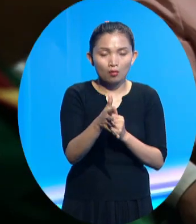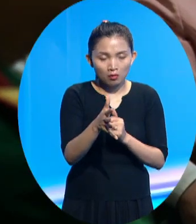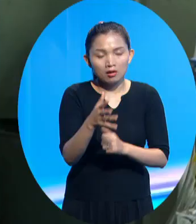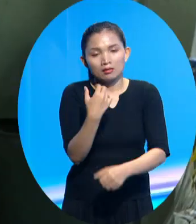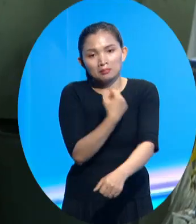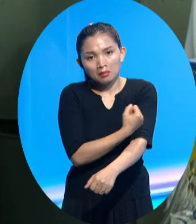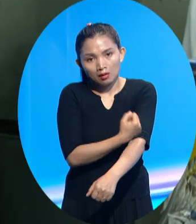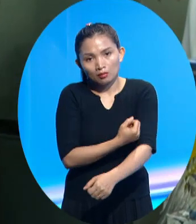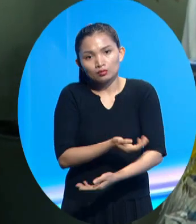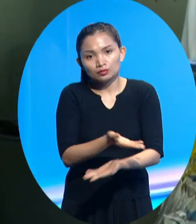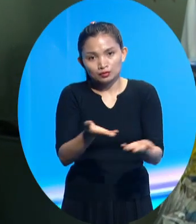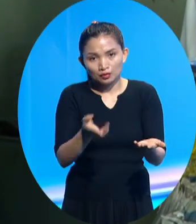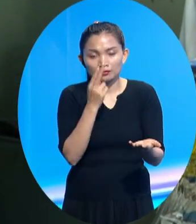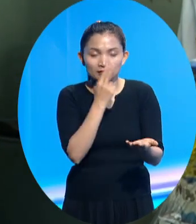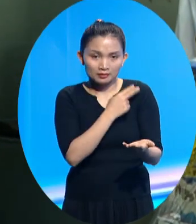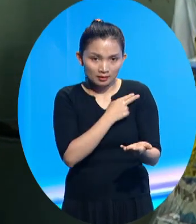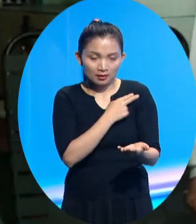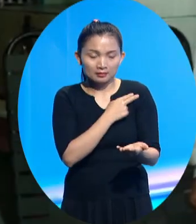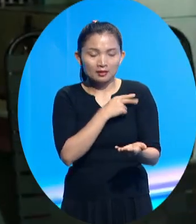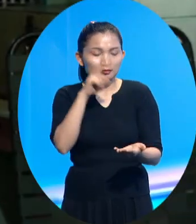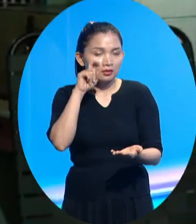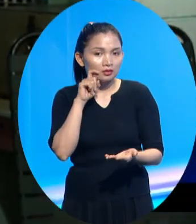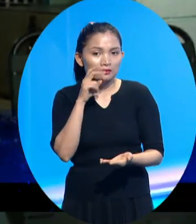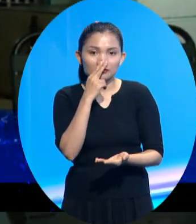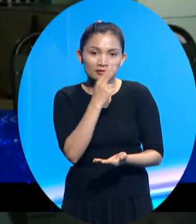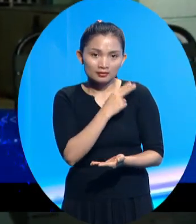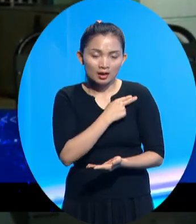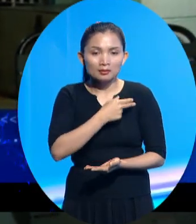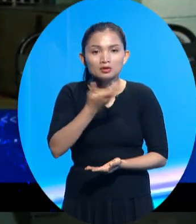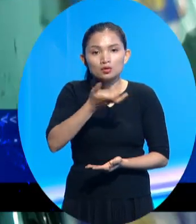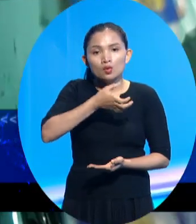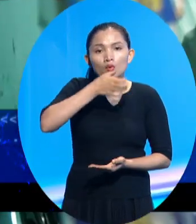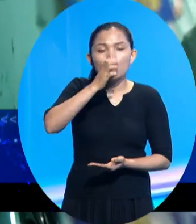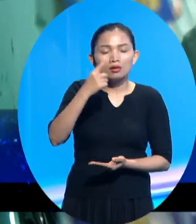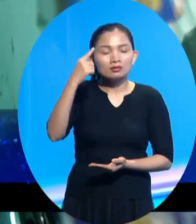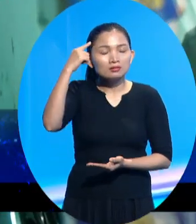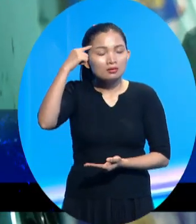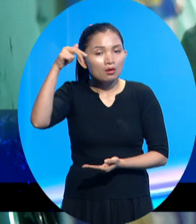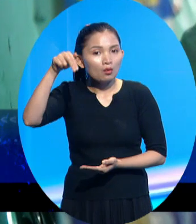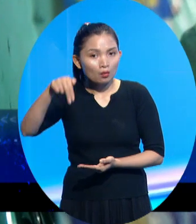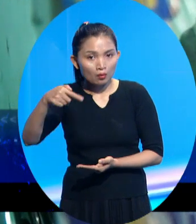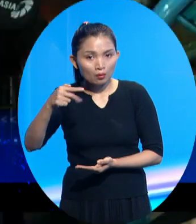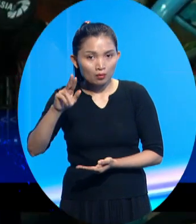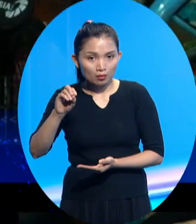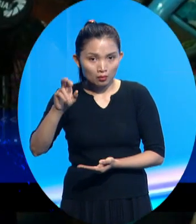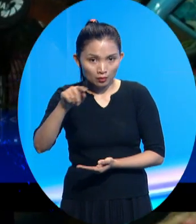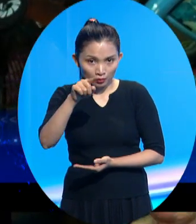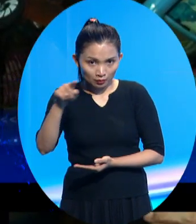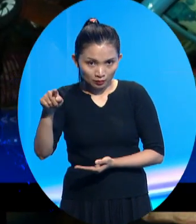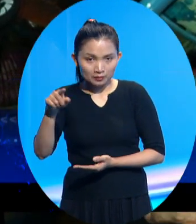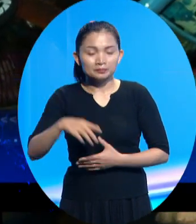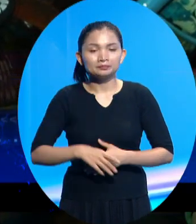và cũng là thể hiện đạo lý uống nước nhớ nguồn của nhân dân ta đồng thời mong muốn các gia đình chính sách tiếp tục phát huy truyền thống cách mạng